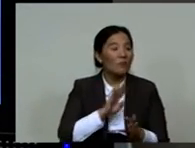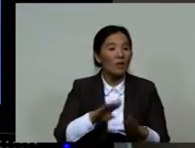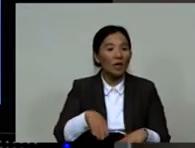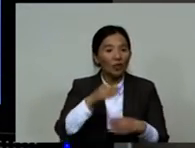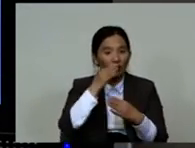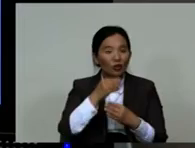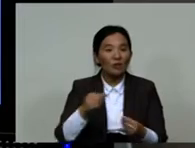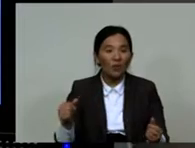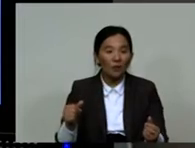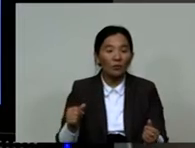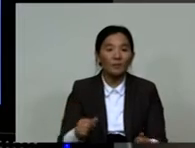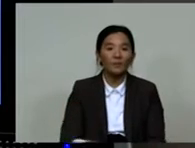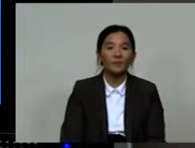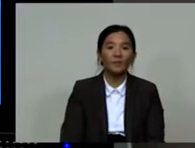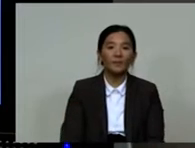исчезают.